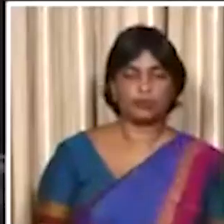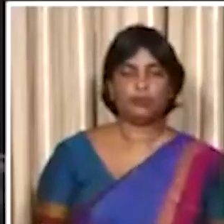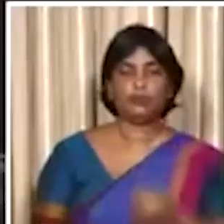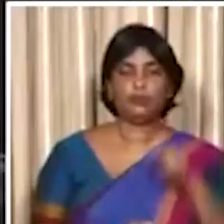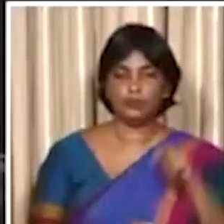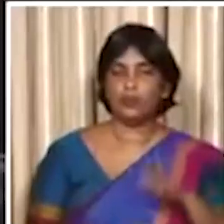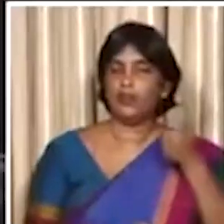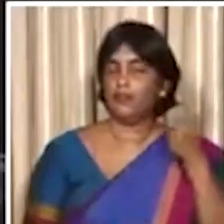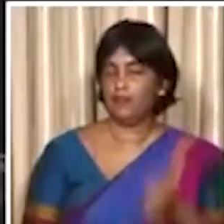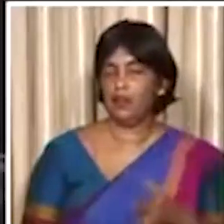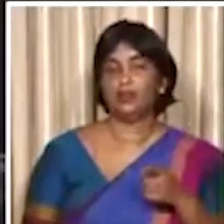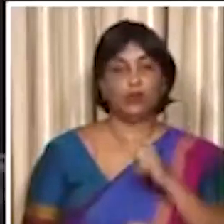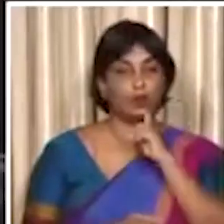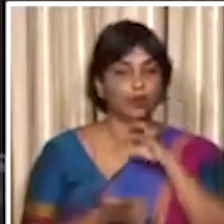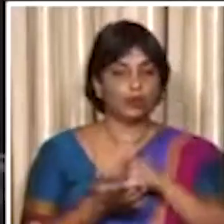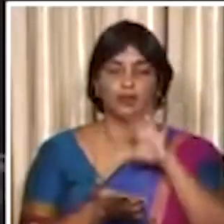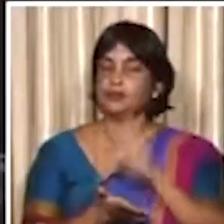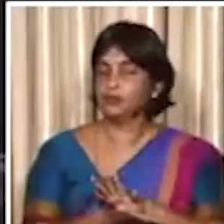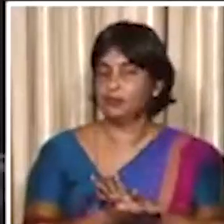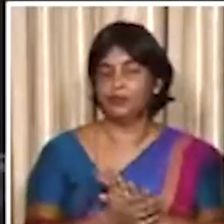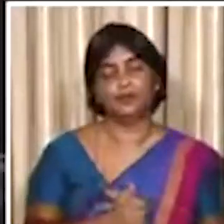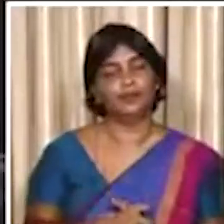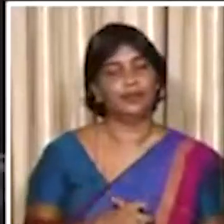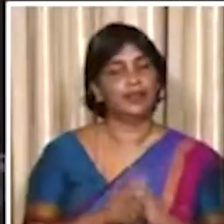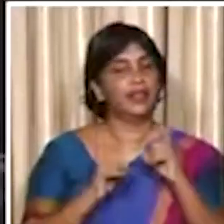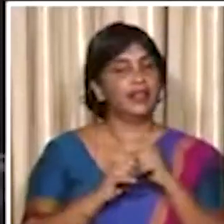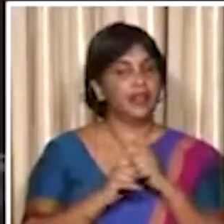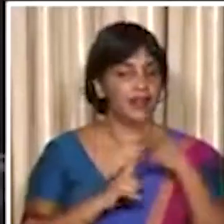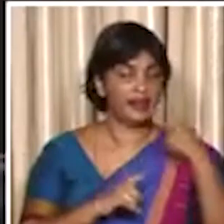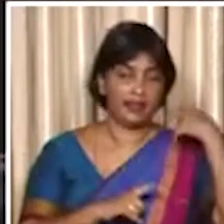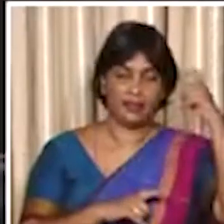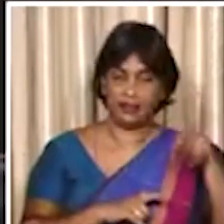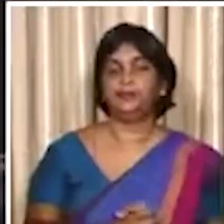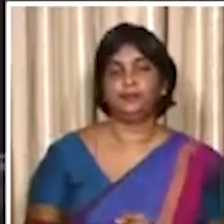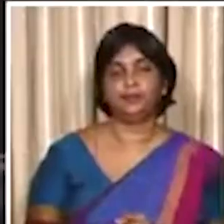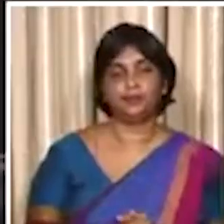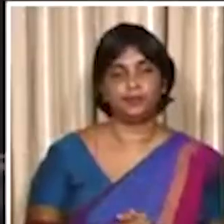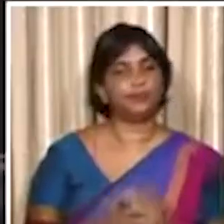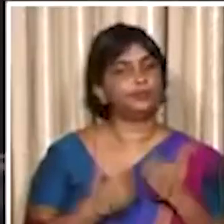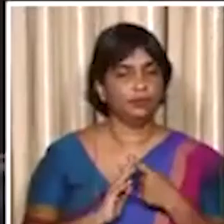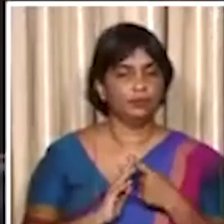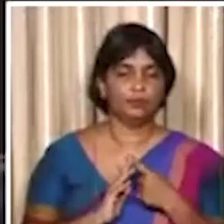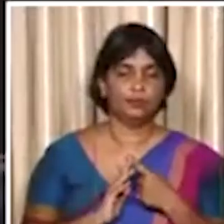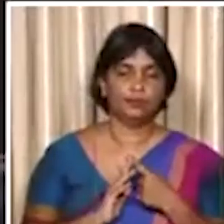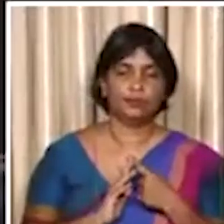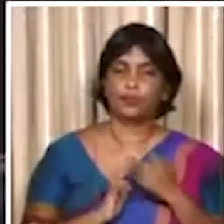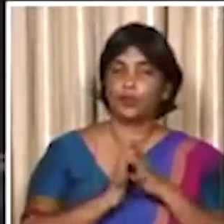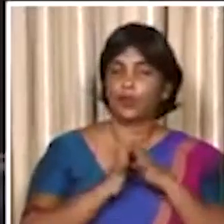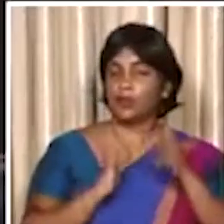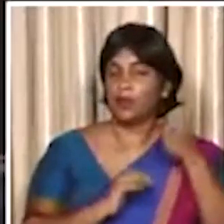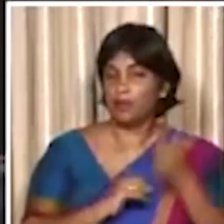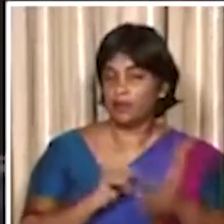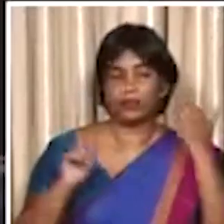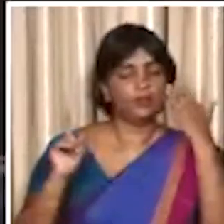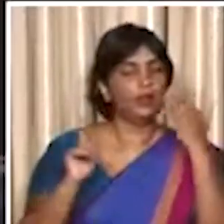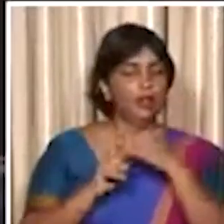අධිතාම වැදගත් අධිකරණ තීන්දු අදදුන්නා ඩයනායකමගේ මන්ත්‍රීතුමිය සම්බන්ධව අපේ රටේ ඉතාම වැදගත් කතාවට